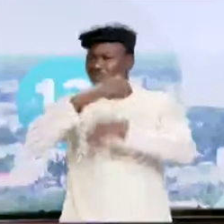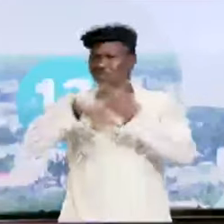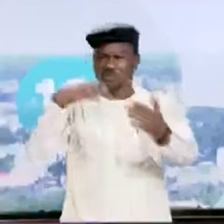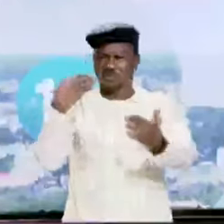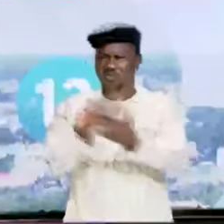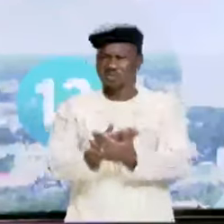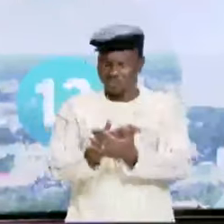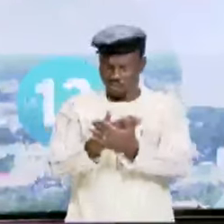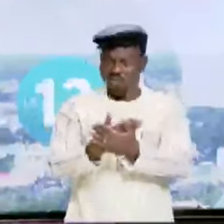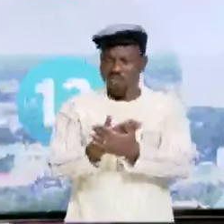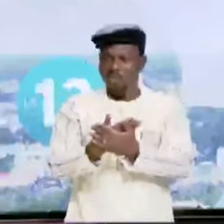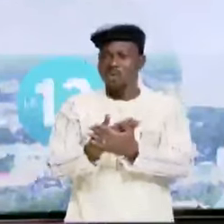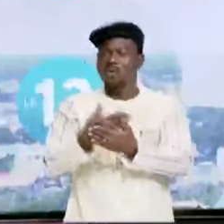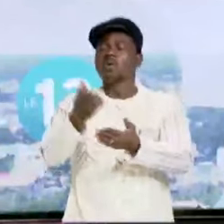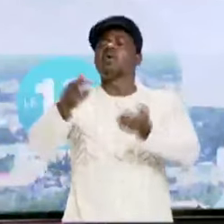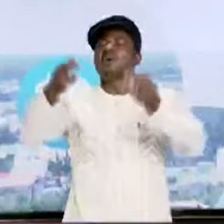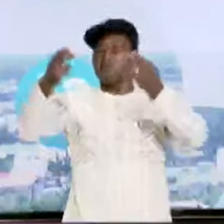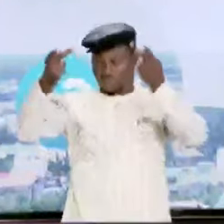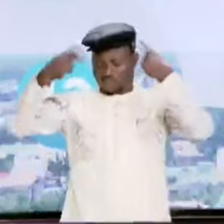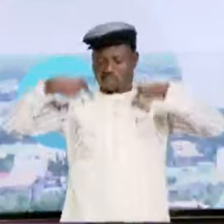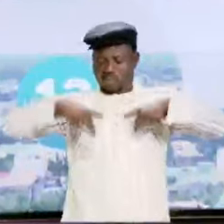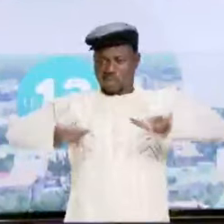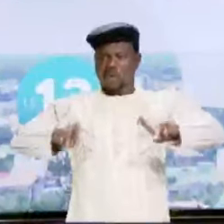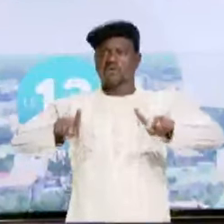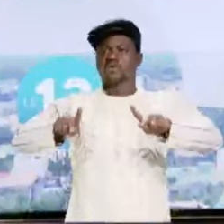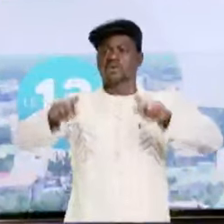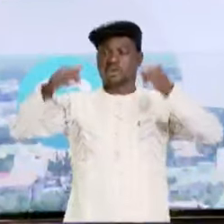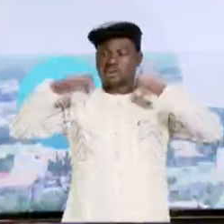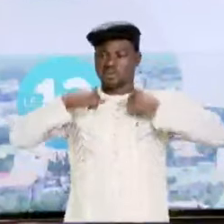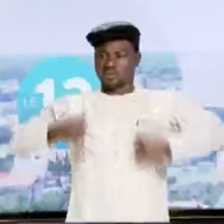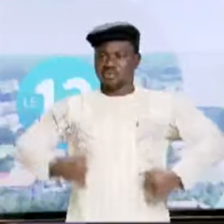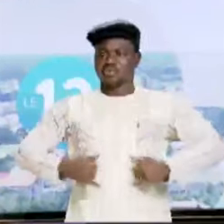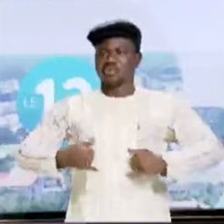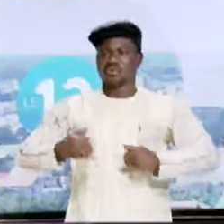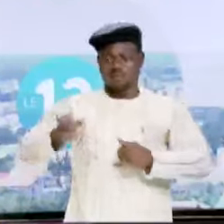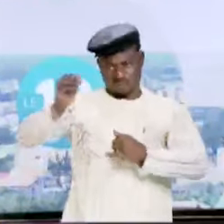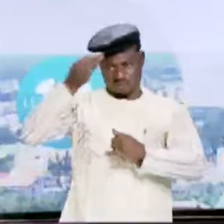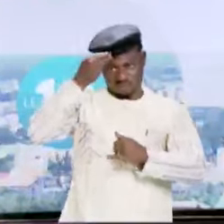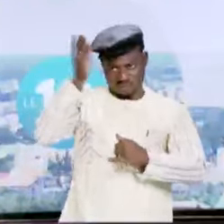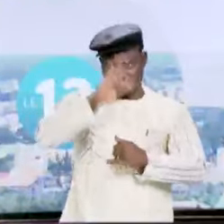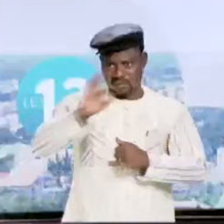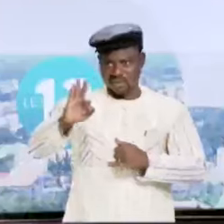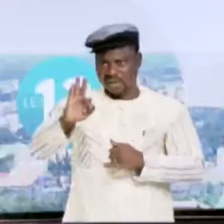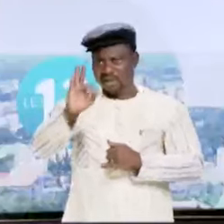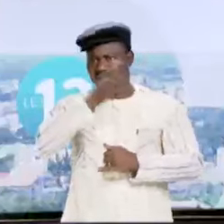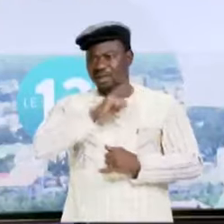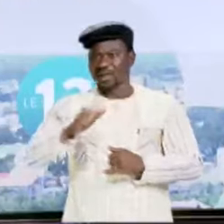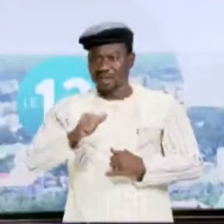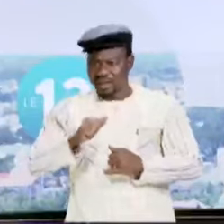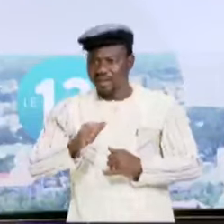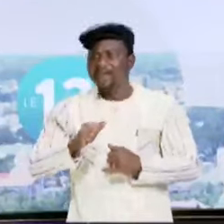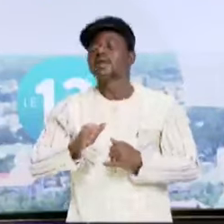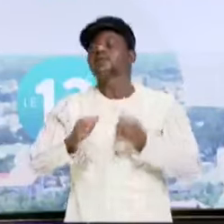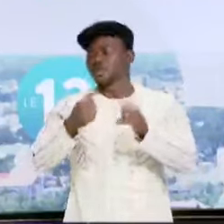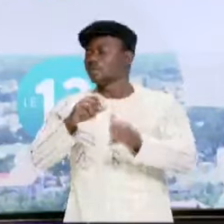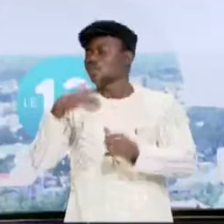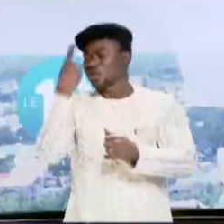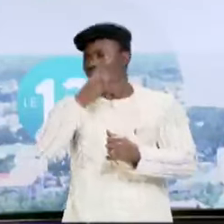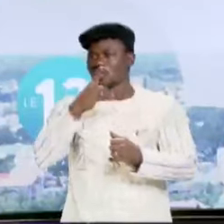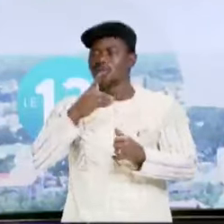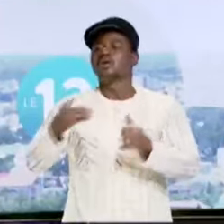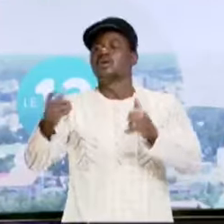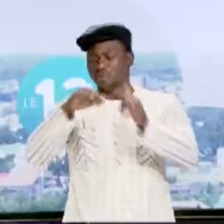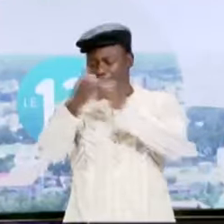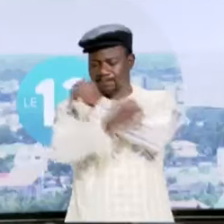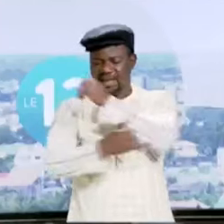tenue officielle du Burkina. Donc c'est de vraiment mettre le pays en avant et nous un peu en retrait, afin que nous puissions retrouver